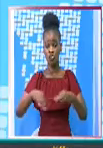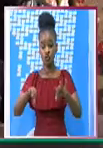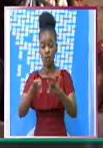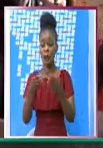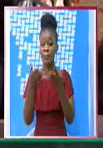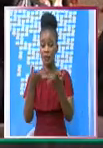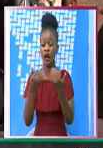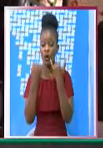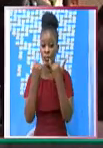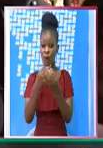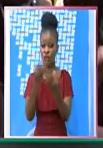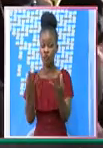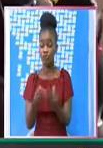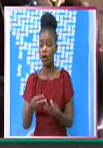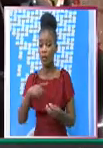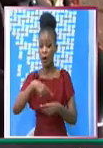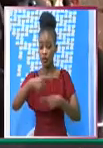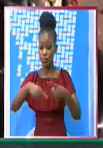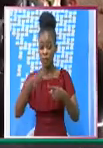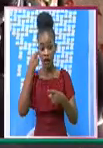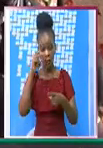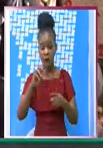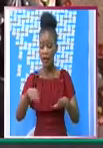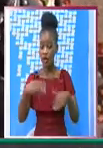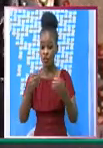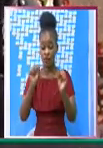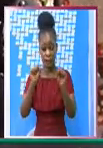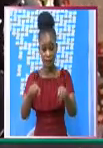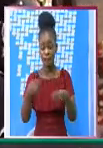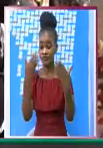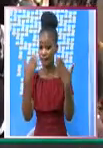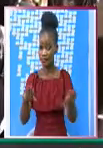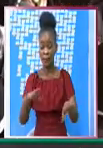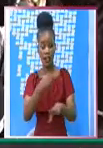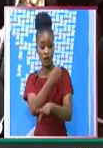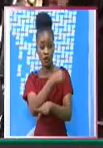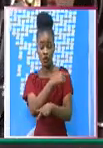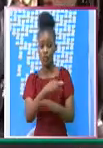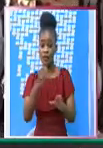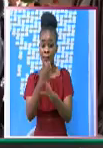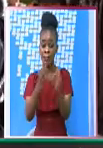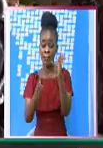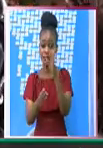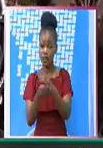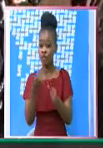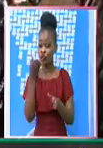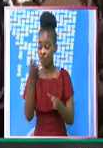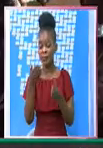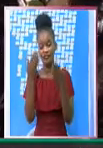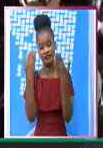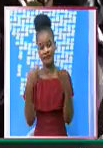nno n'okubanga beeyongera maaso okulaba nga basobola okumaliriza eddwaliro ate omugenzi lyali